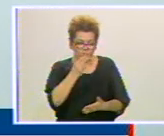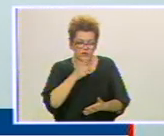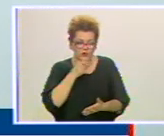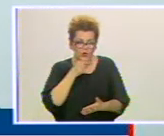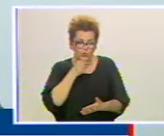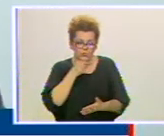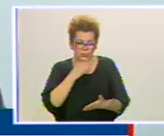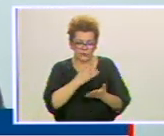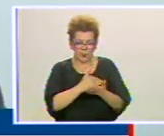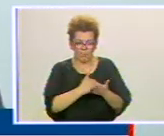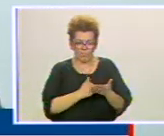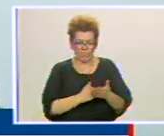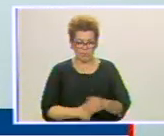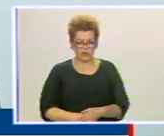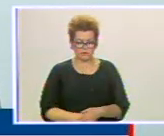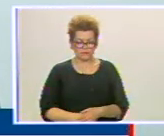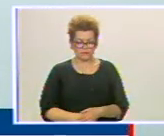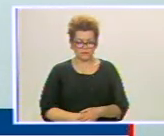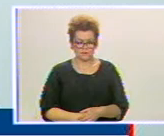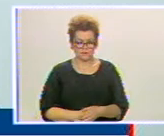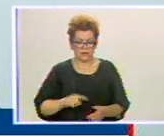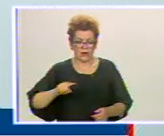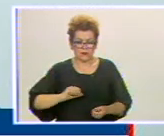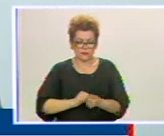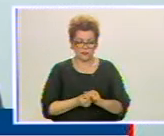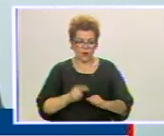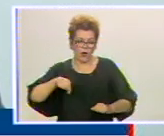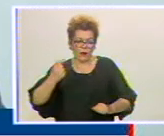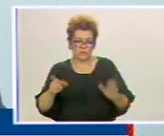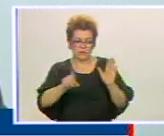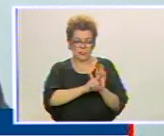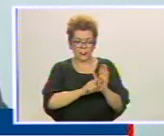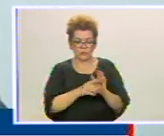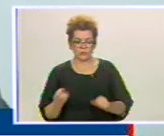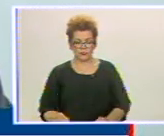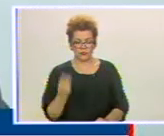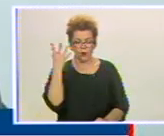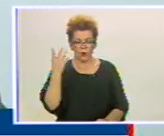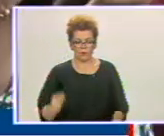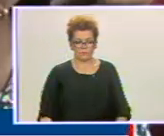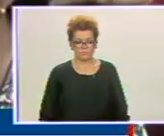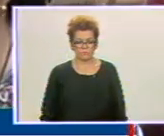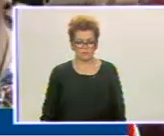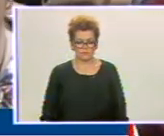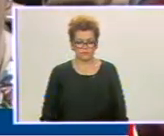alt punct de vedere bazat pe o altă interpretare a legii, dacă se poate să fie acordate, deocamdată n-am